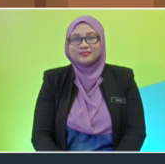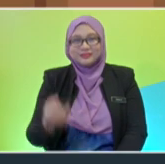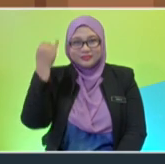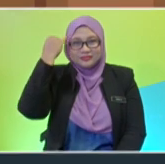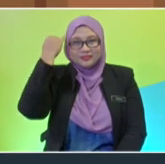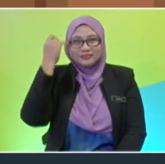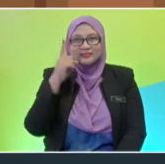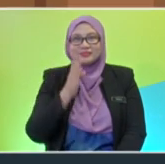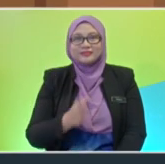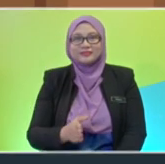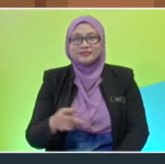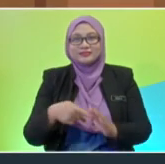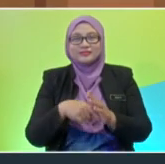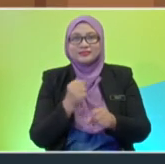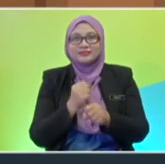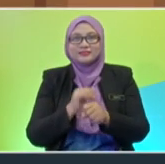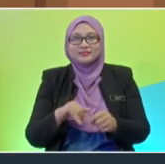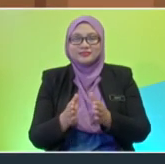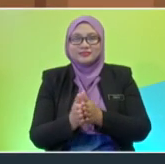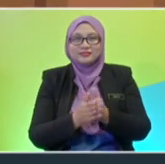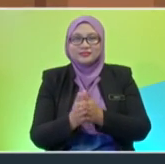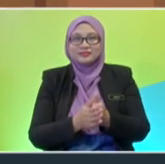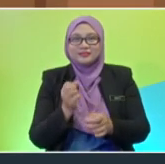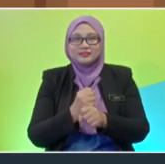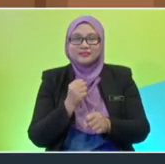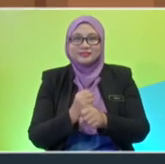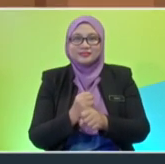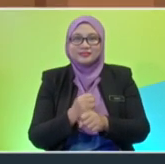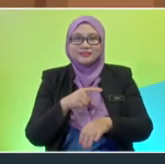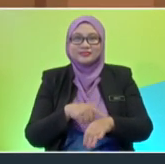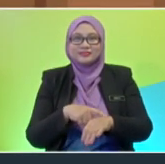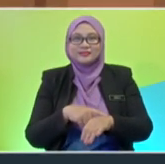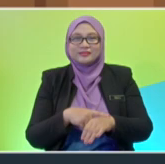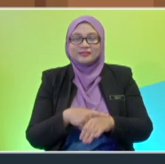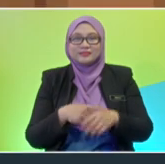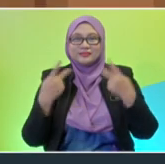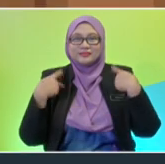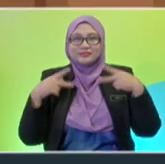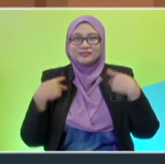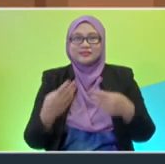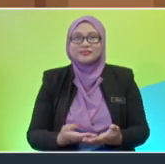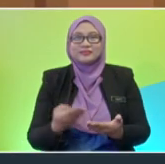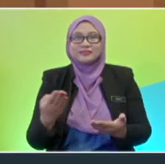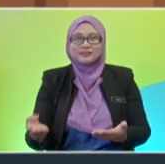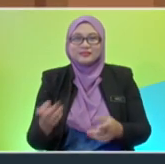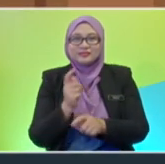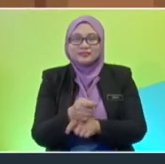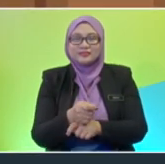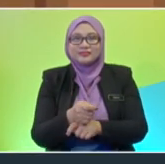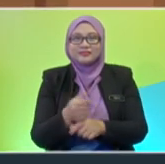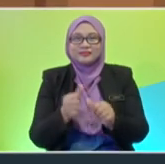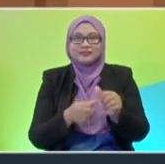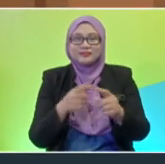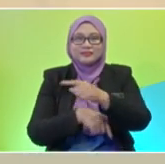seorang pekerja yang rajin dia bekerja di sebuah keterbangan pertanian setiap hari dia akan datang awal untuk